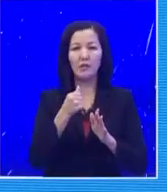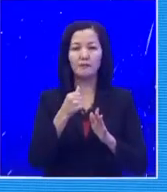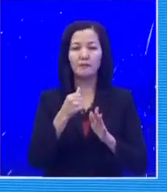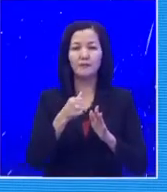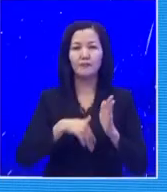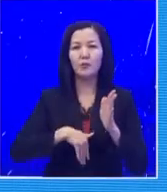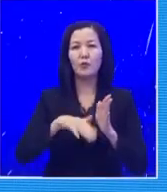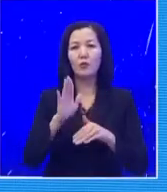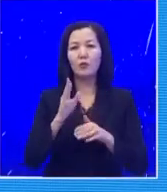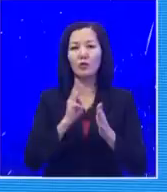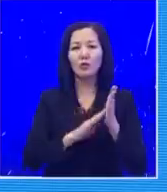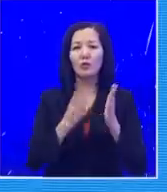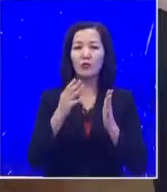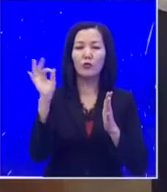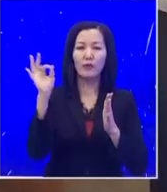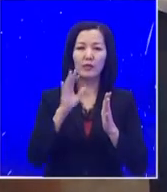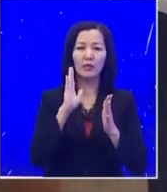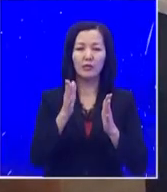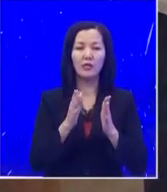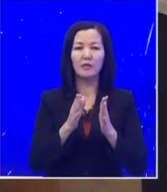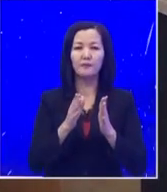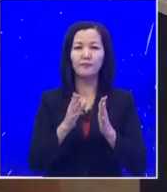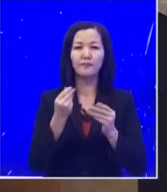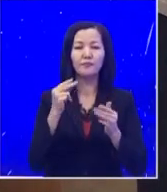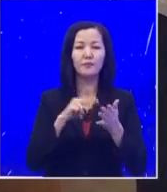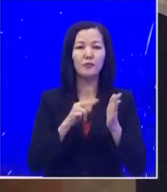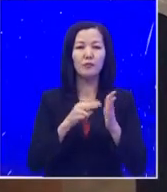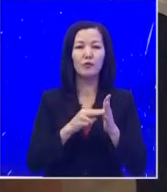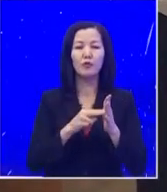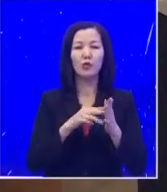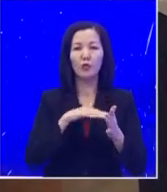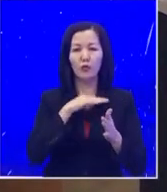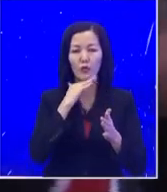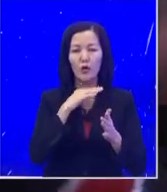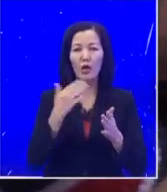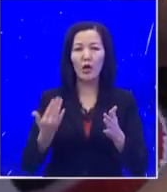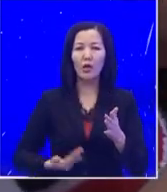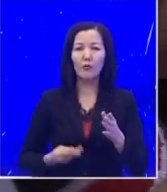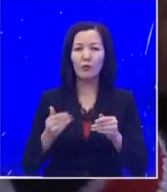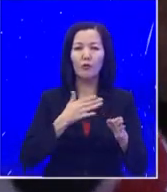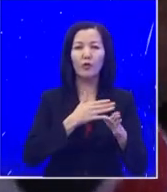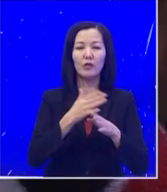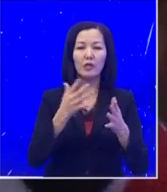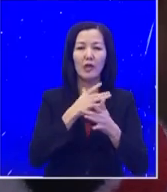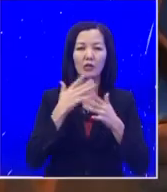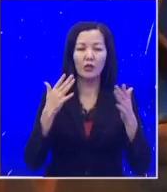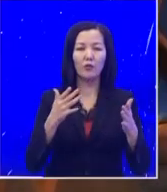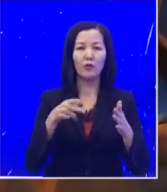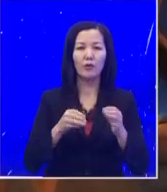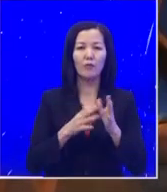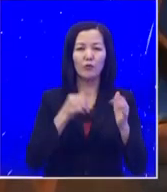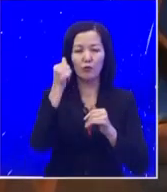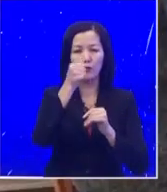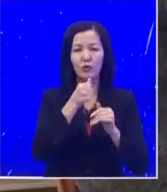көрсеткіш 84%-ға жетеді. Аймақ бюджетінің бүйірі тоқ, әлеуметтік салаға шығып жатқан қаржы да көп. 2019 жыл